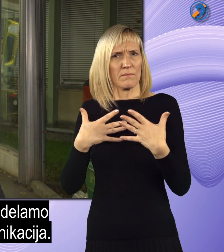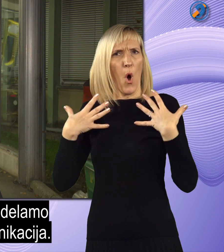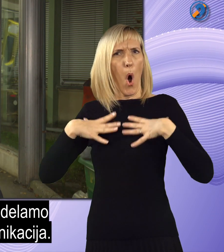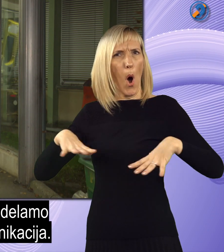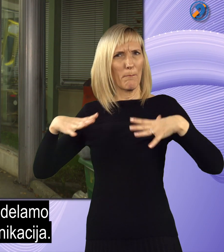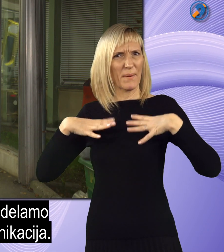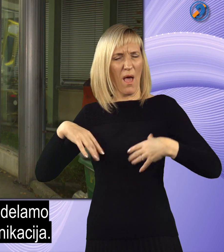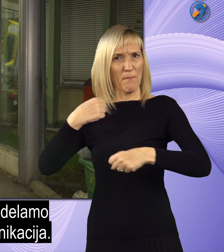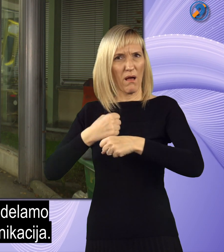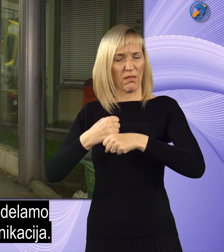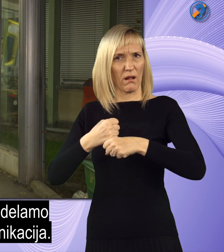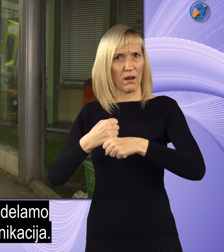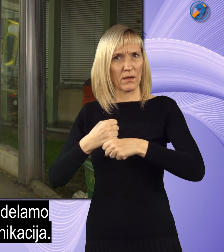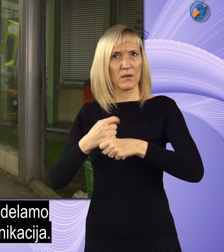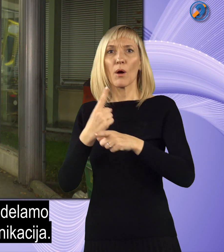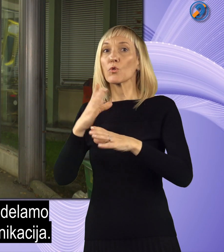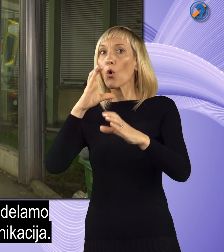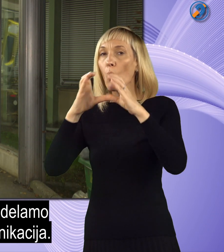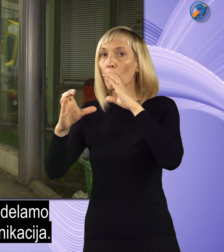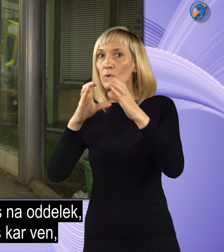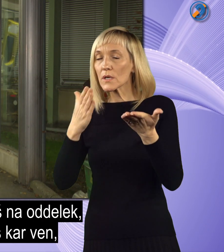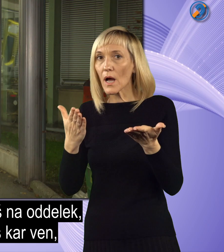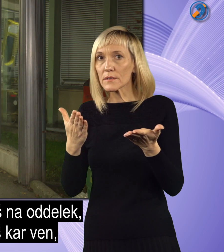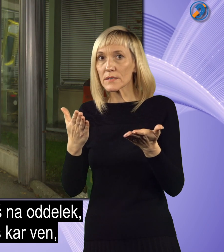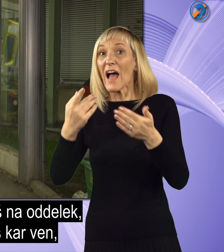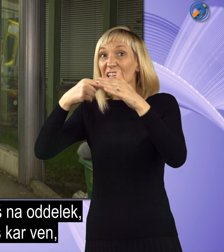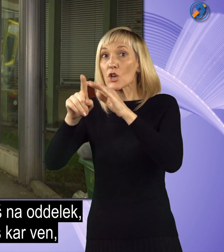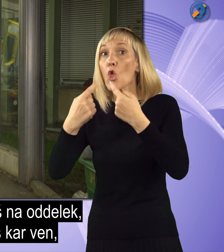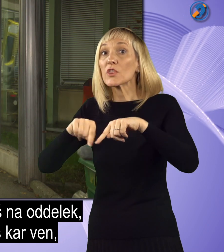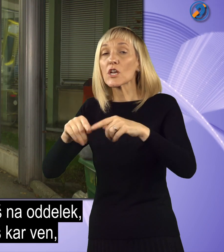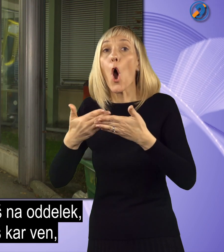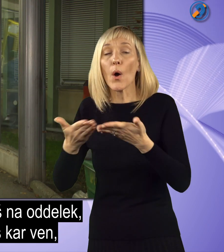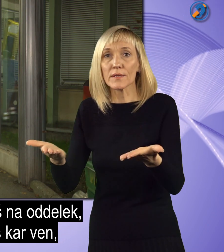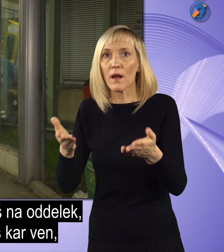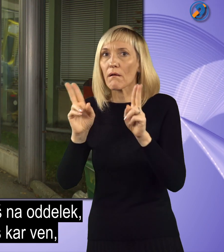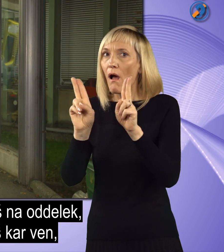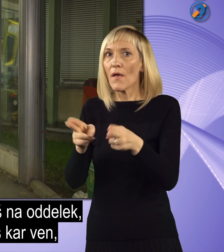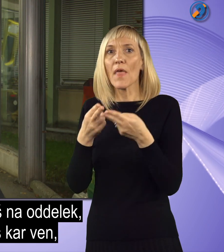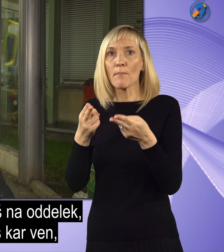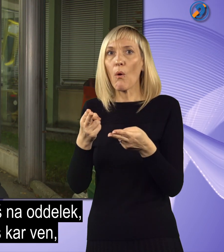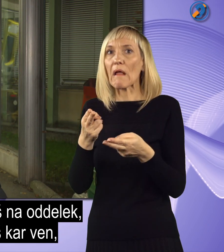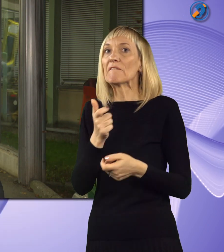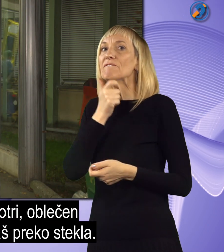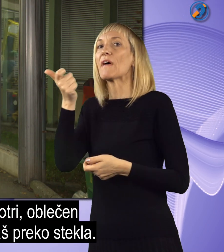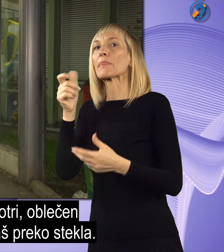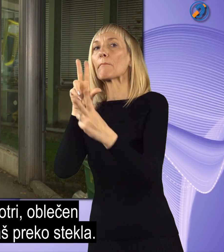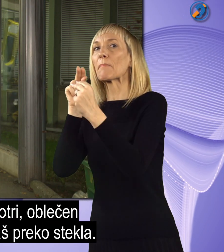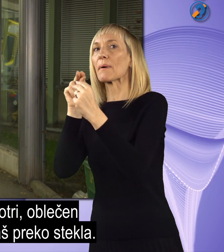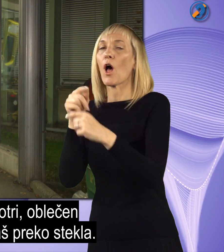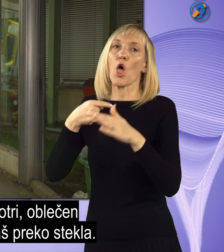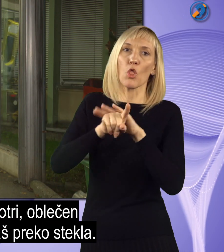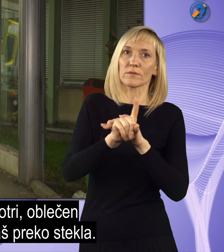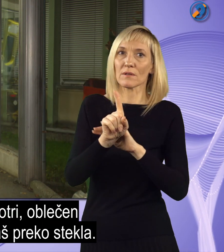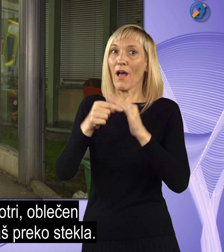kateri delamo, potem pa tudi komunikacija, ker ko ti enkrat prideš na oddelek, ne moreš kar ven, si nekaj ur